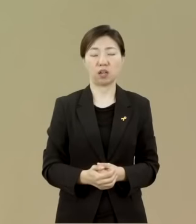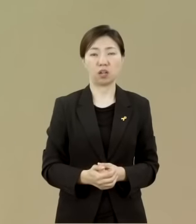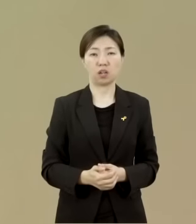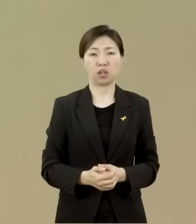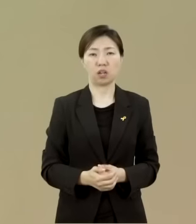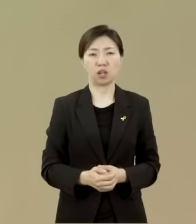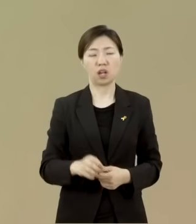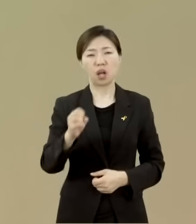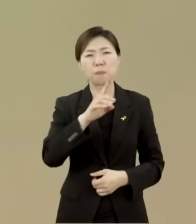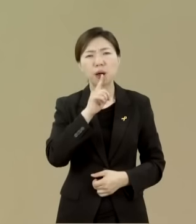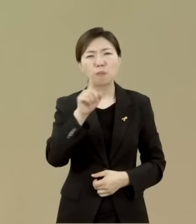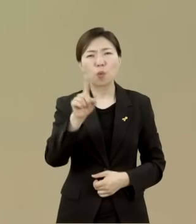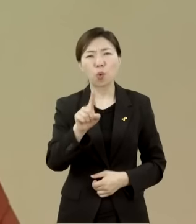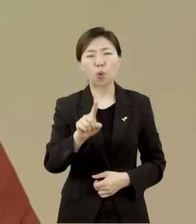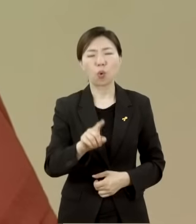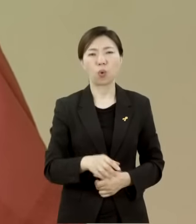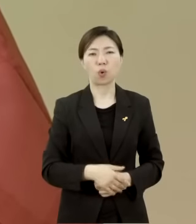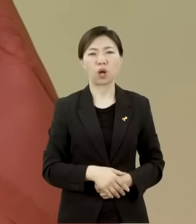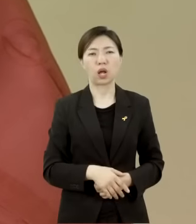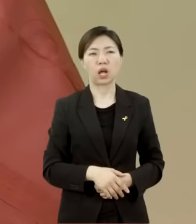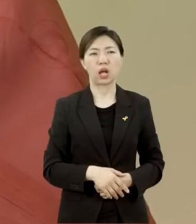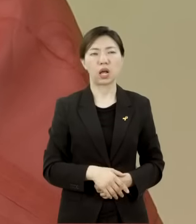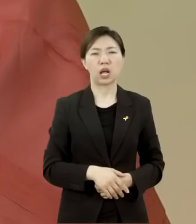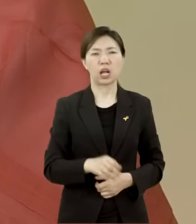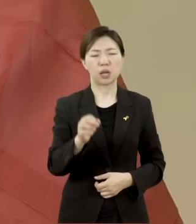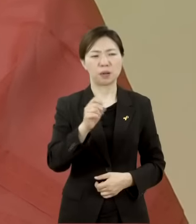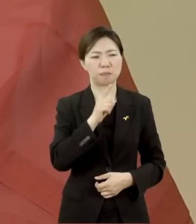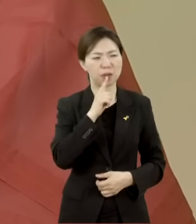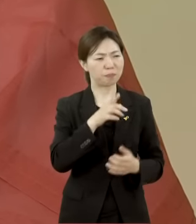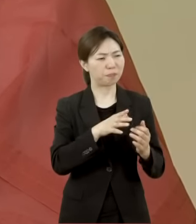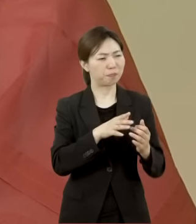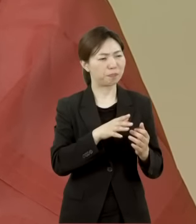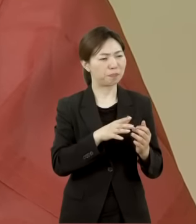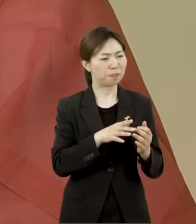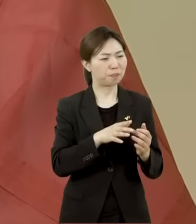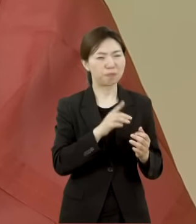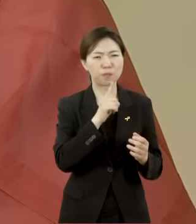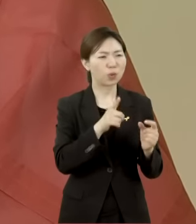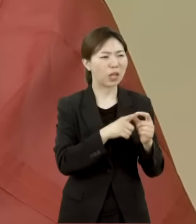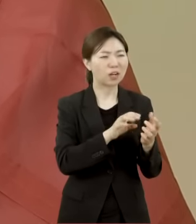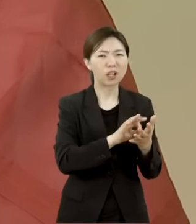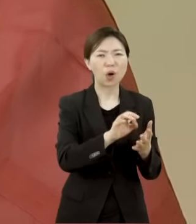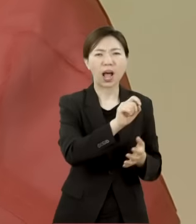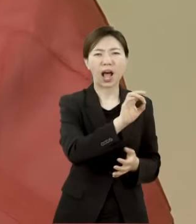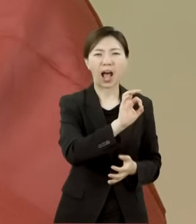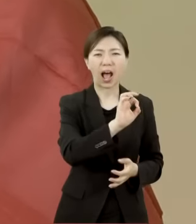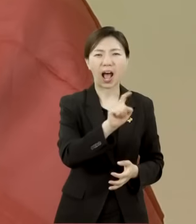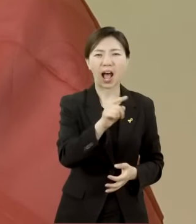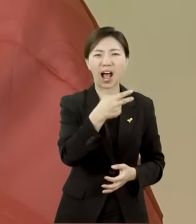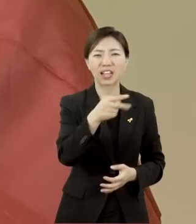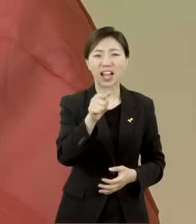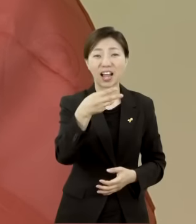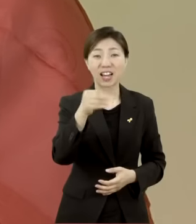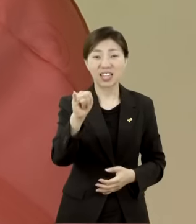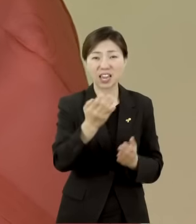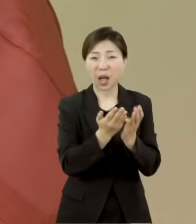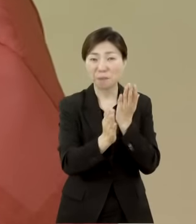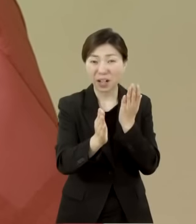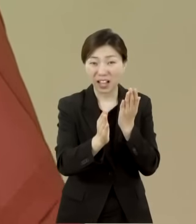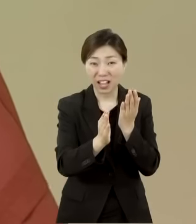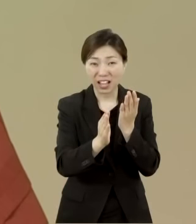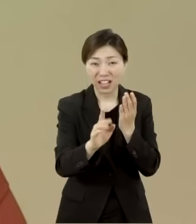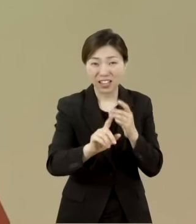사고 나는 사람이 있겠어요 꼭 이게 우리가 속된말로 아다리 안 맞는다고 하죠 아다리가 안 맞는다